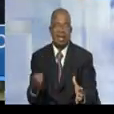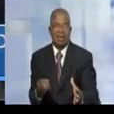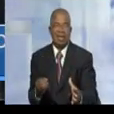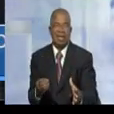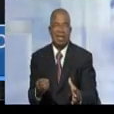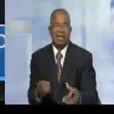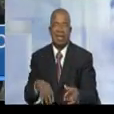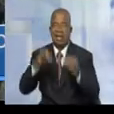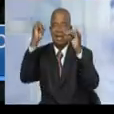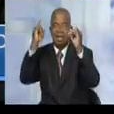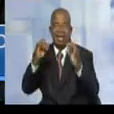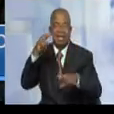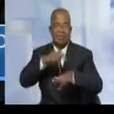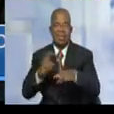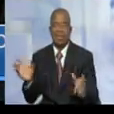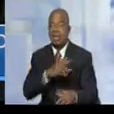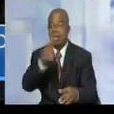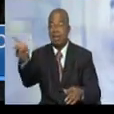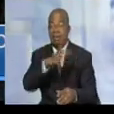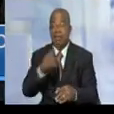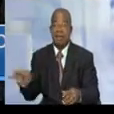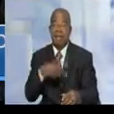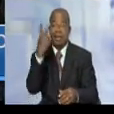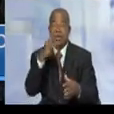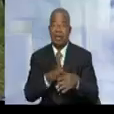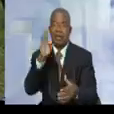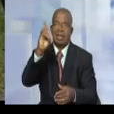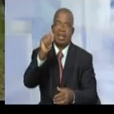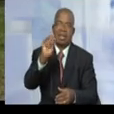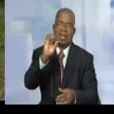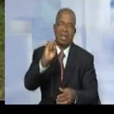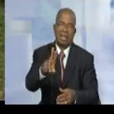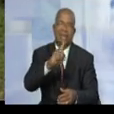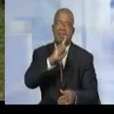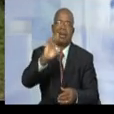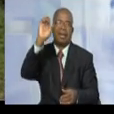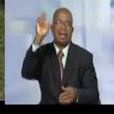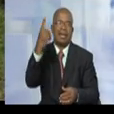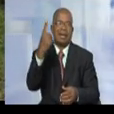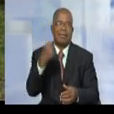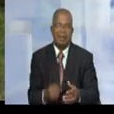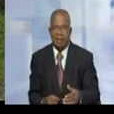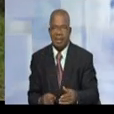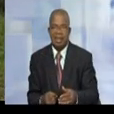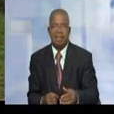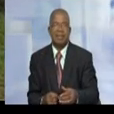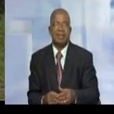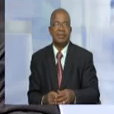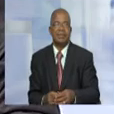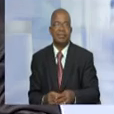classée première de toutes les inspections de Côte d'Ivoire en 2013. Ainsi, elle tient à rééditer